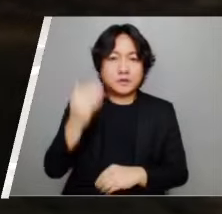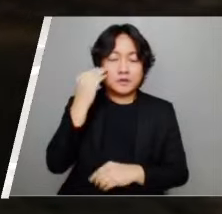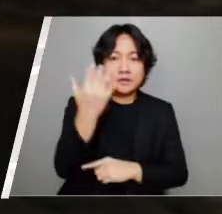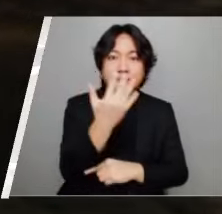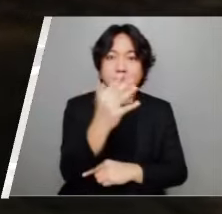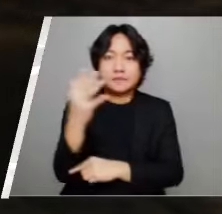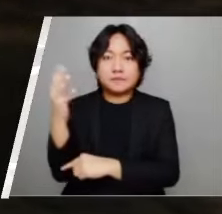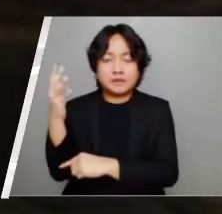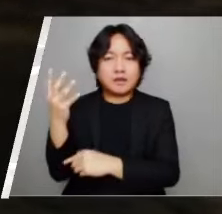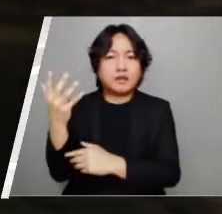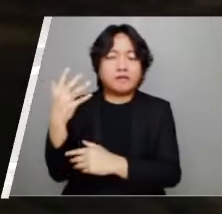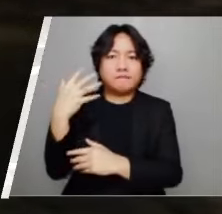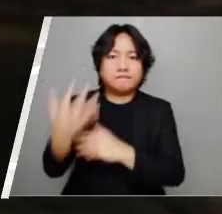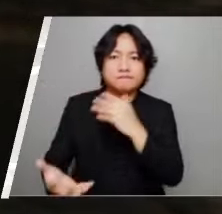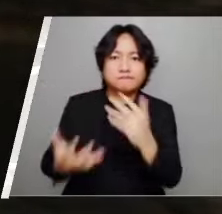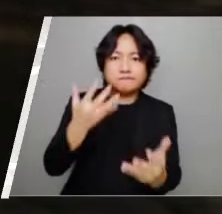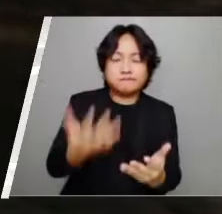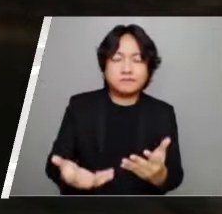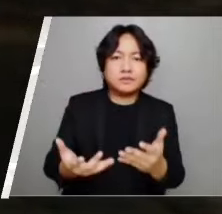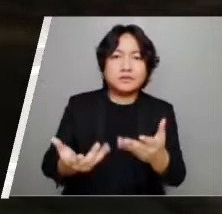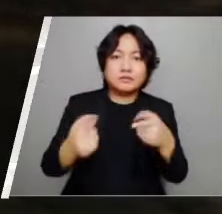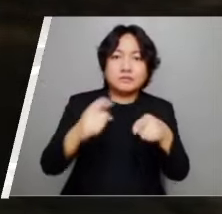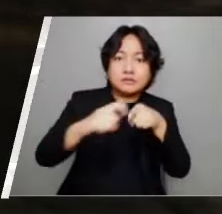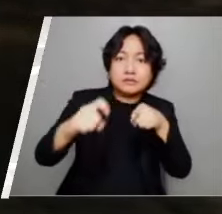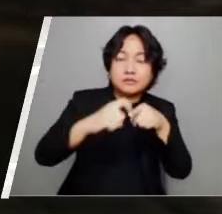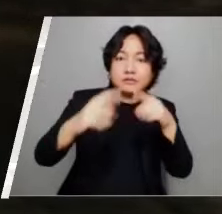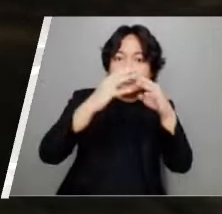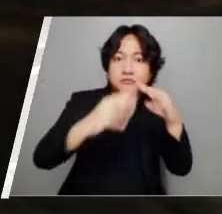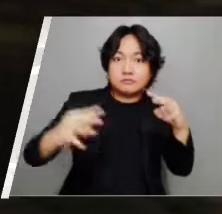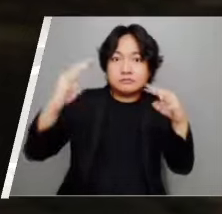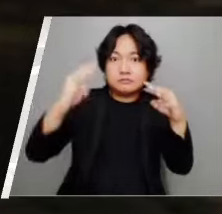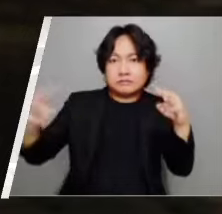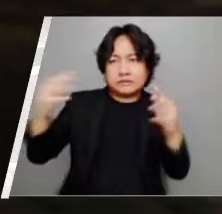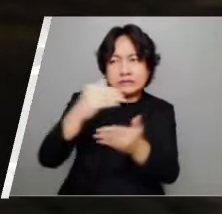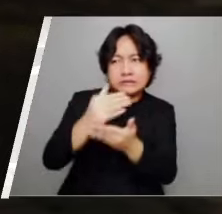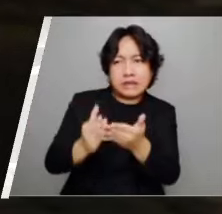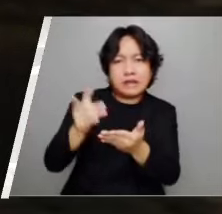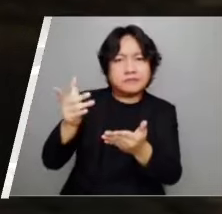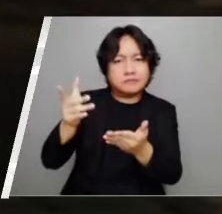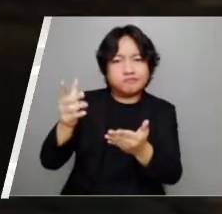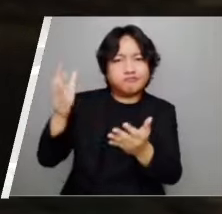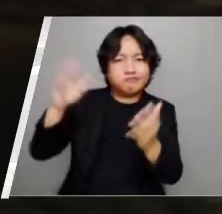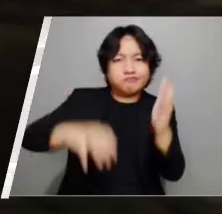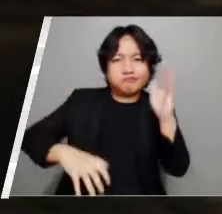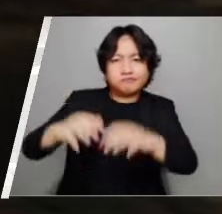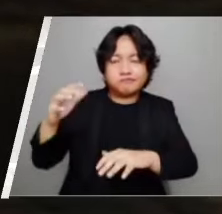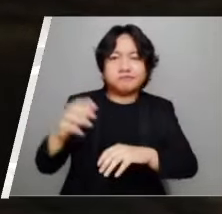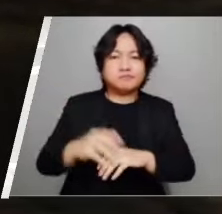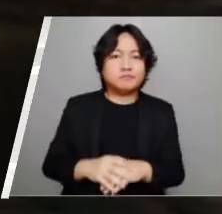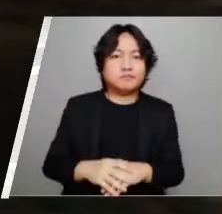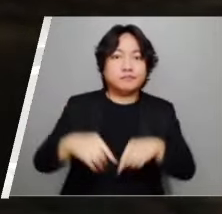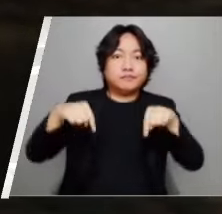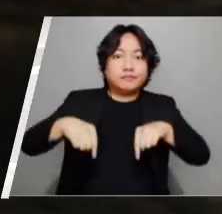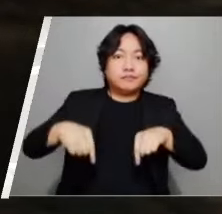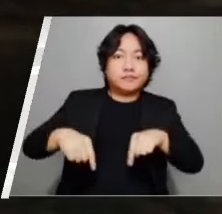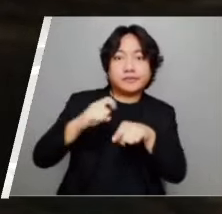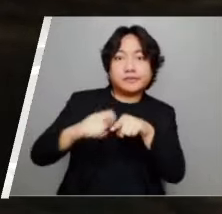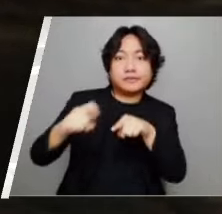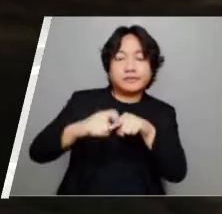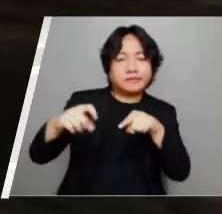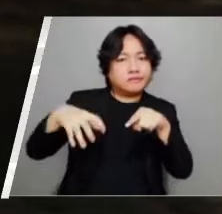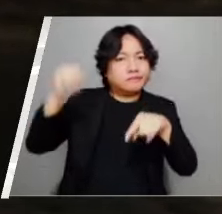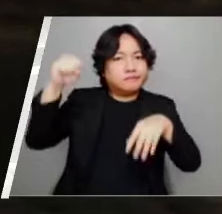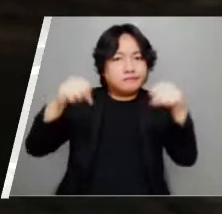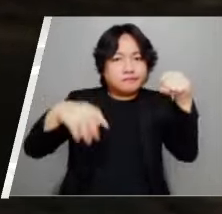na kable ng kuryente. Wala pong kuryente ngayon sa Santa Ana. Yung ilang resort po rito sa Santa Ana ay pinasok